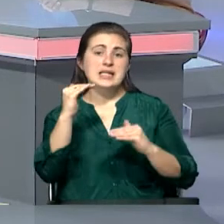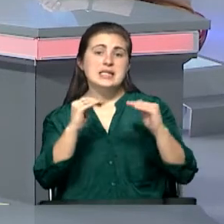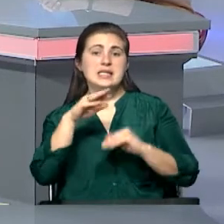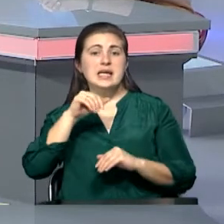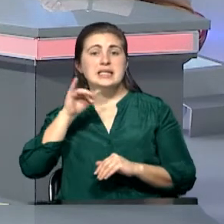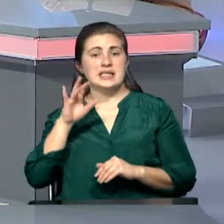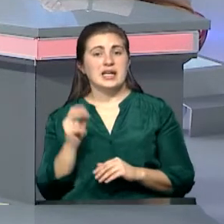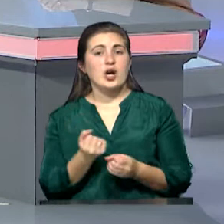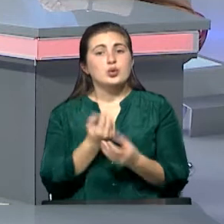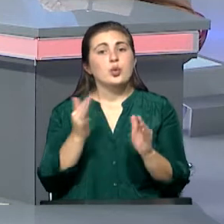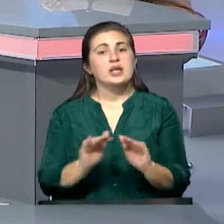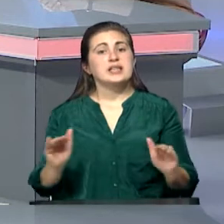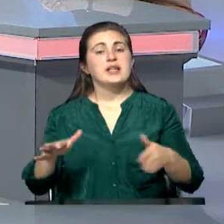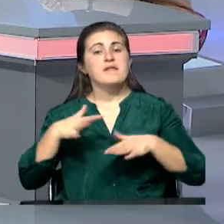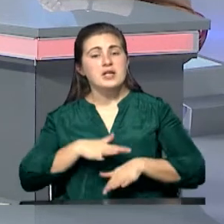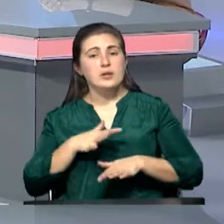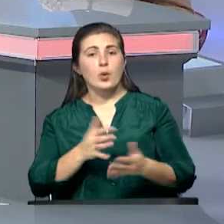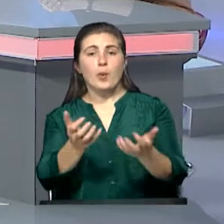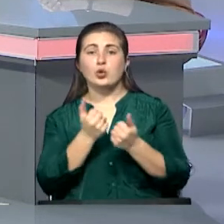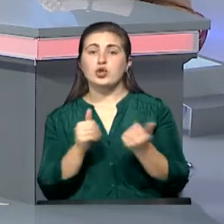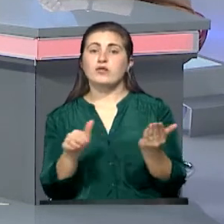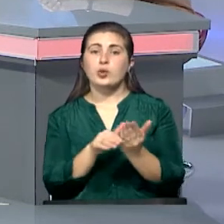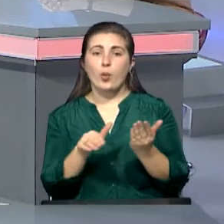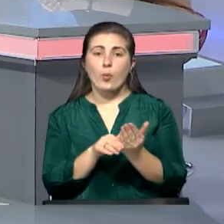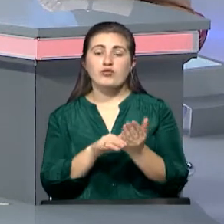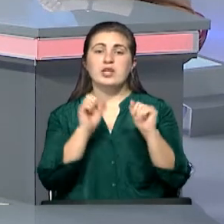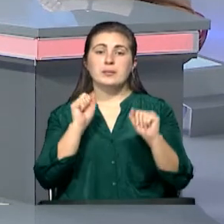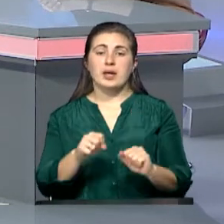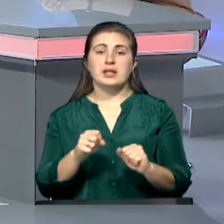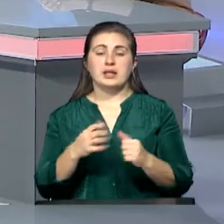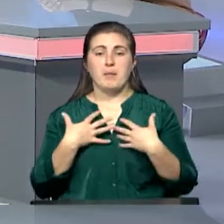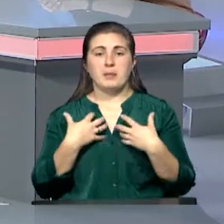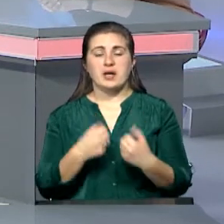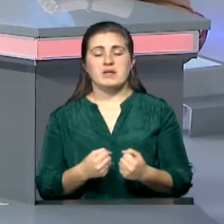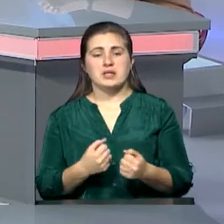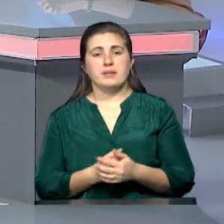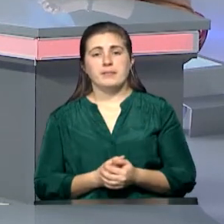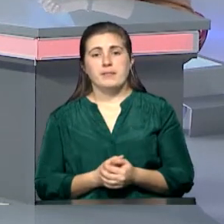сколько деток в Крыму, получивших помощь, смогли поправиться?